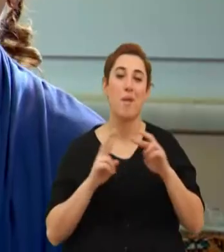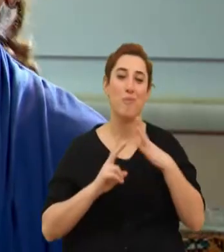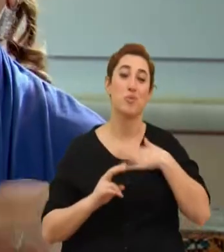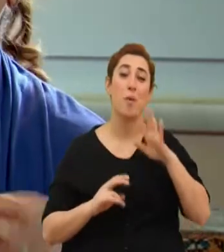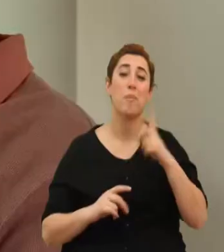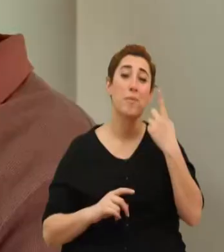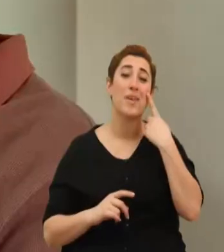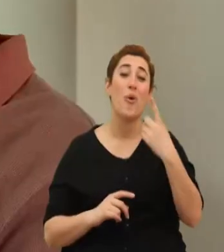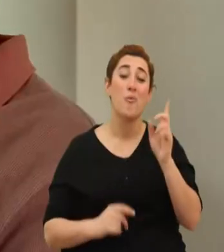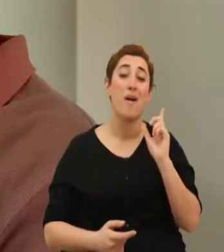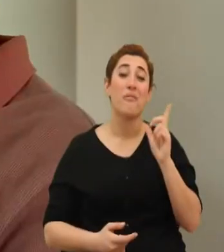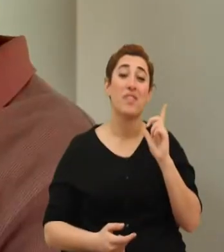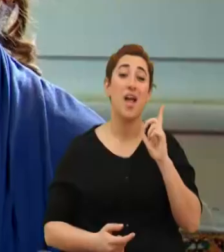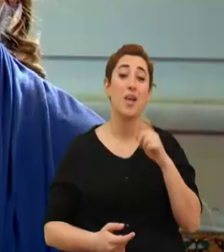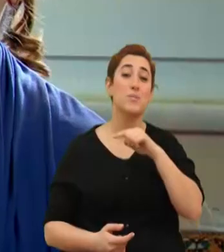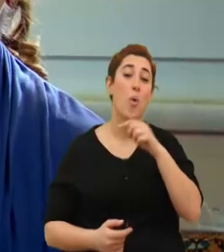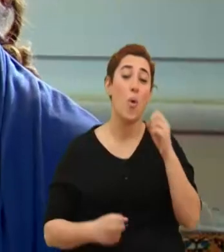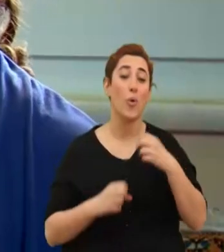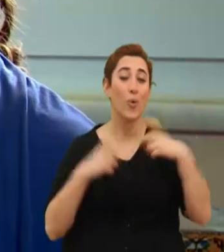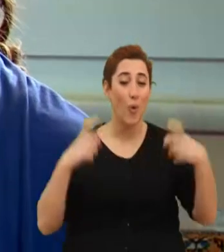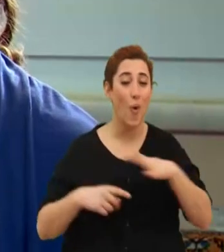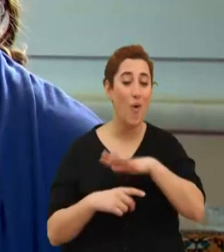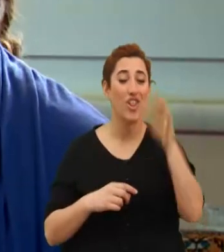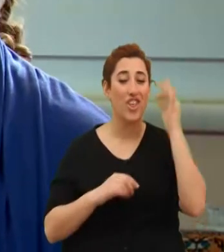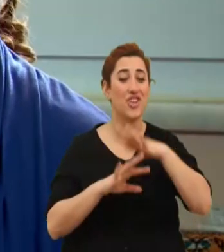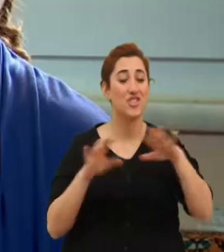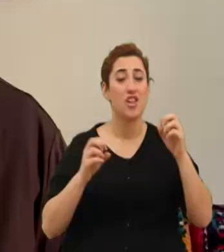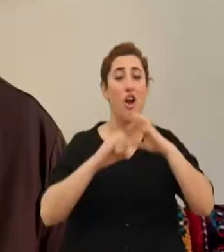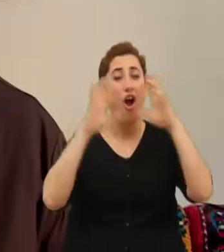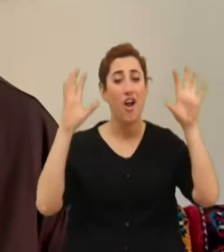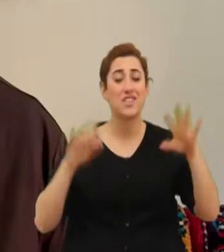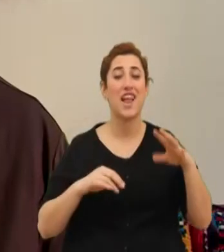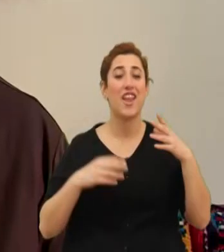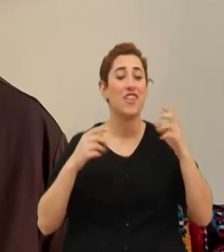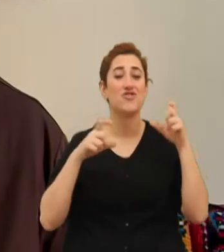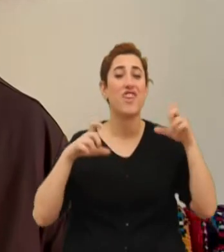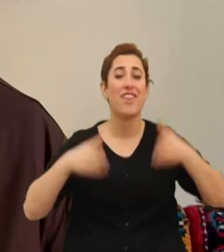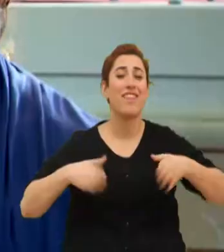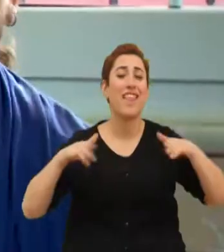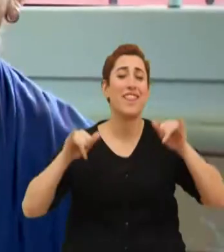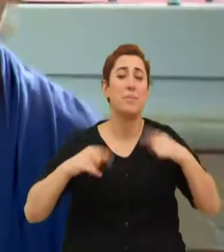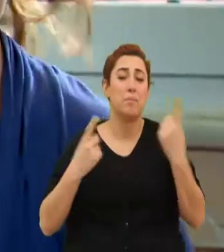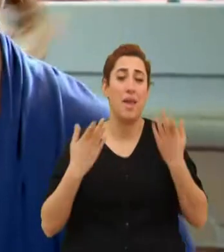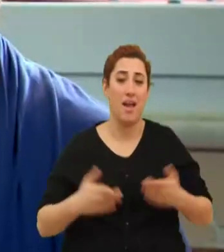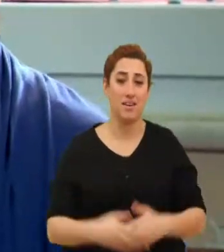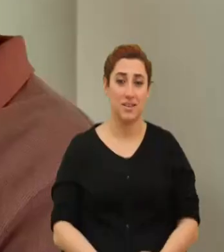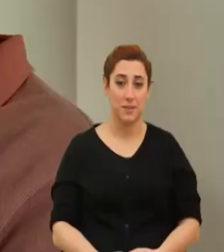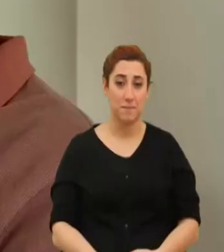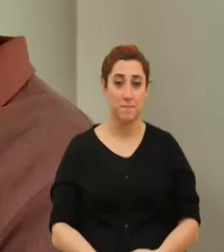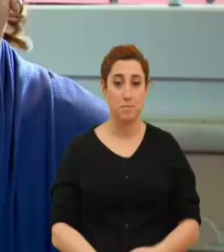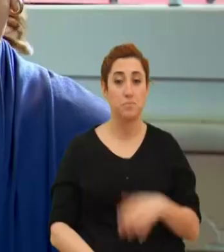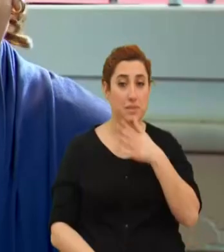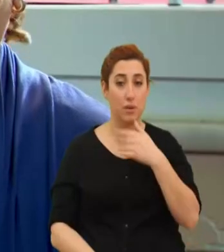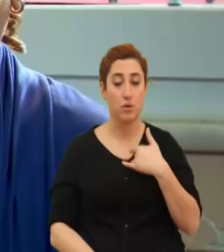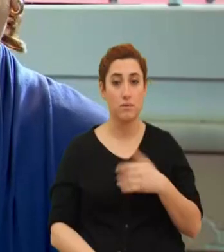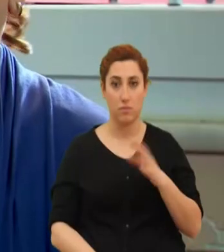Mahmutcuğum ama bir göreceksin. O göl, o yeşillik, o ağaçlar cennet gibi bir yerdi yani. Cennet gibi bir yer.